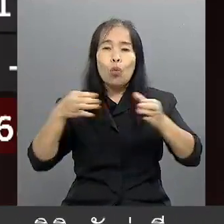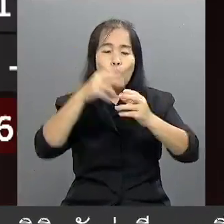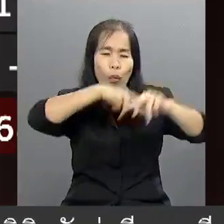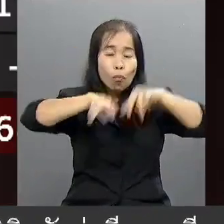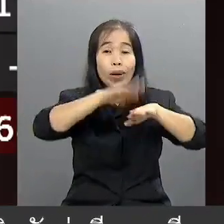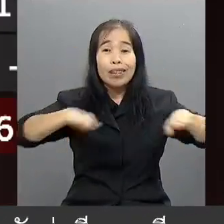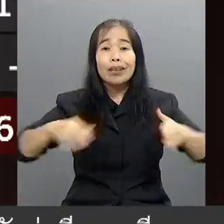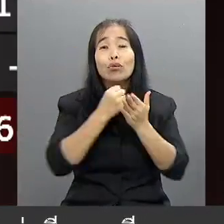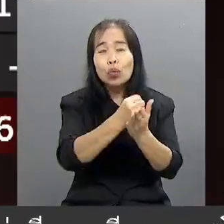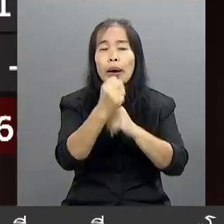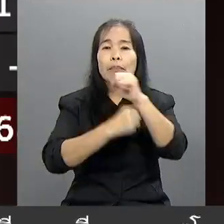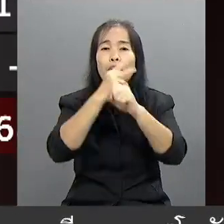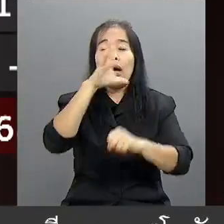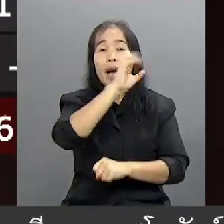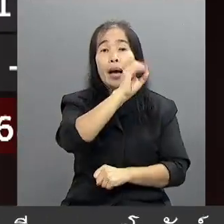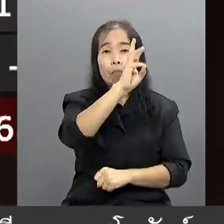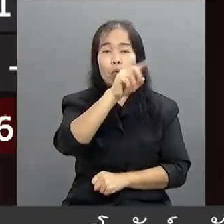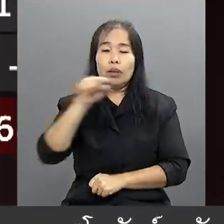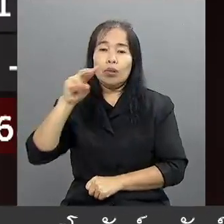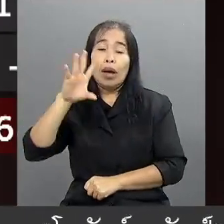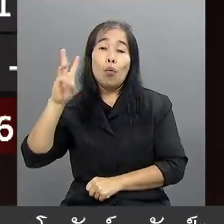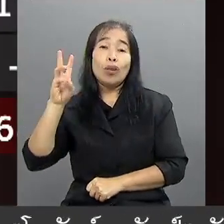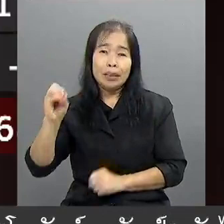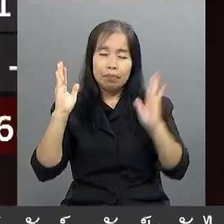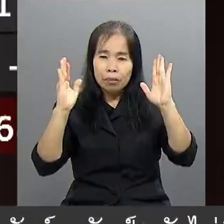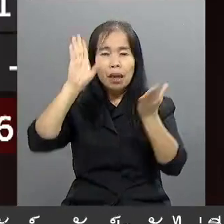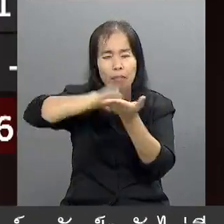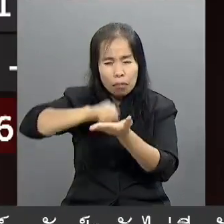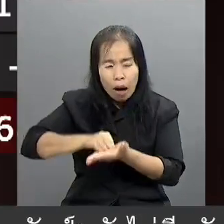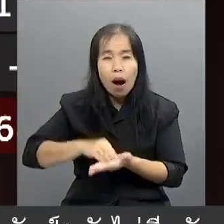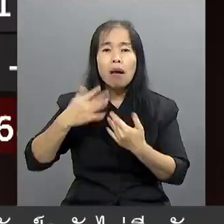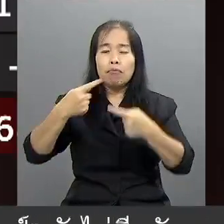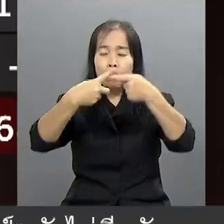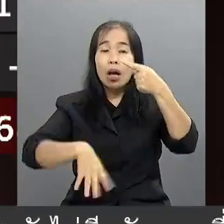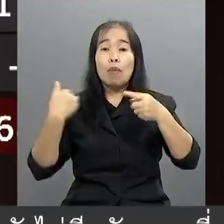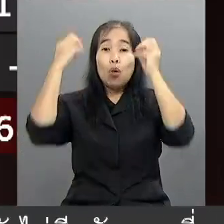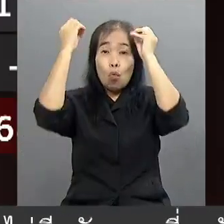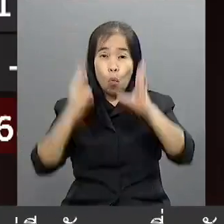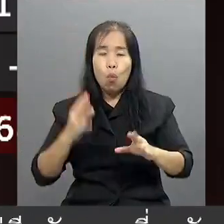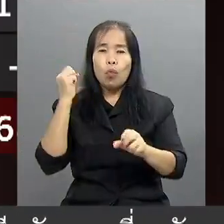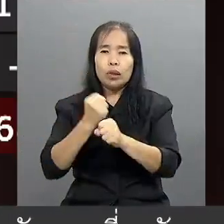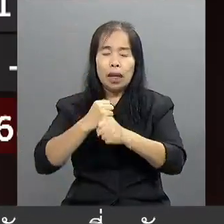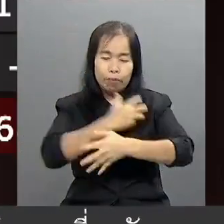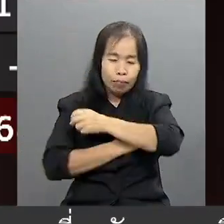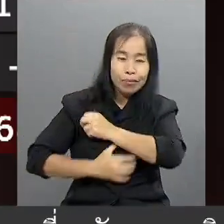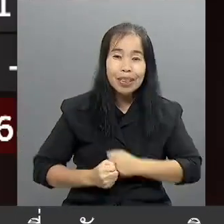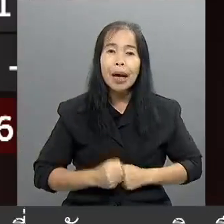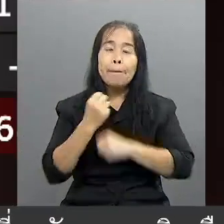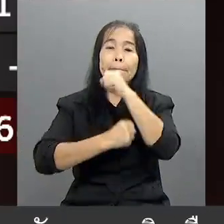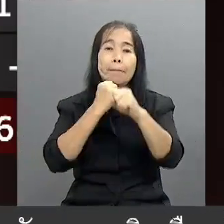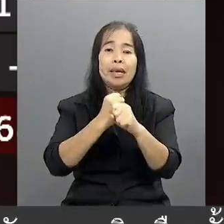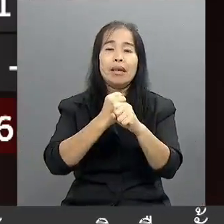2556ถึงปี 2560พบว่ามีกรณีครูล่วงละเมิดทางเพศนักเรียนในปี2560